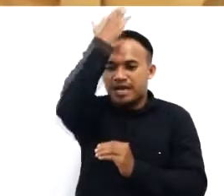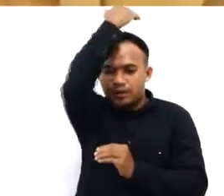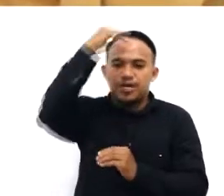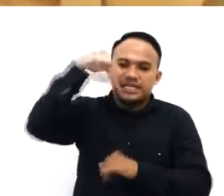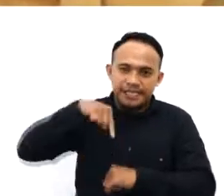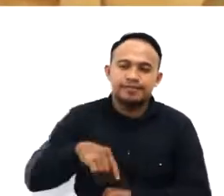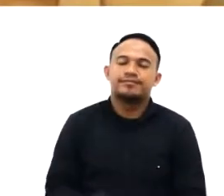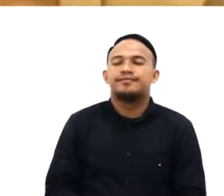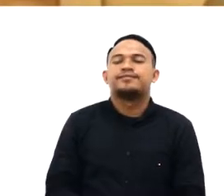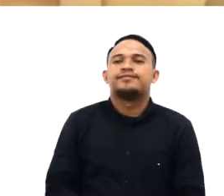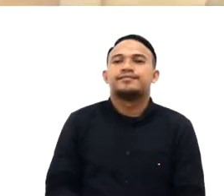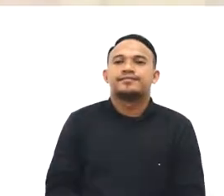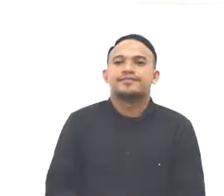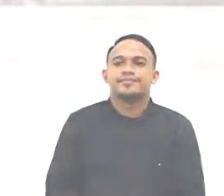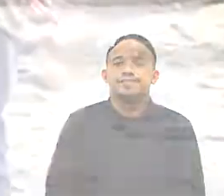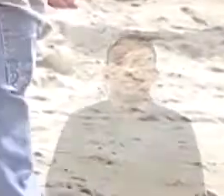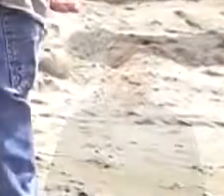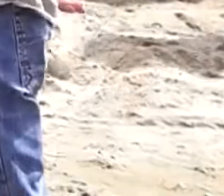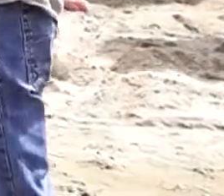Provinsi Gorontalo ini.